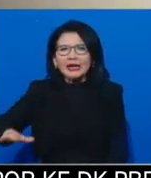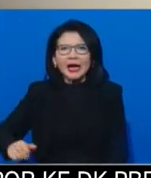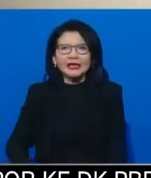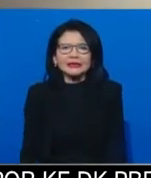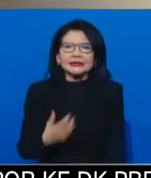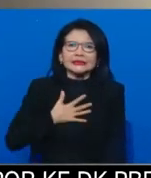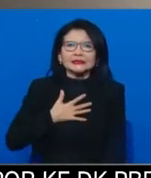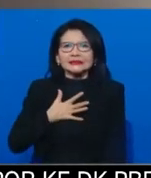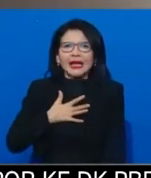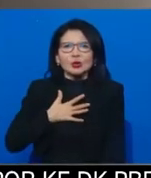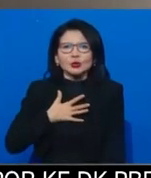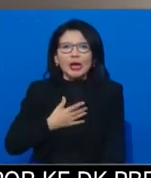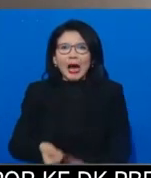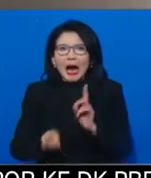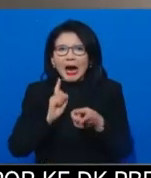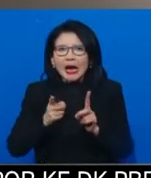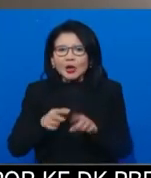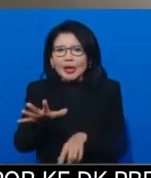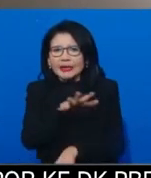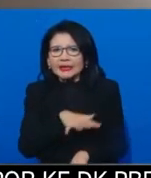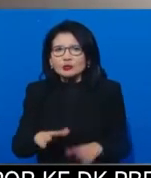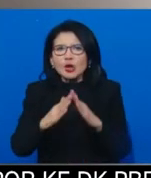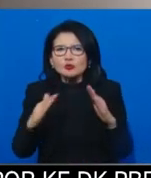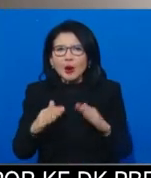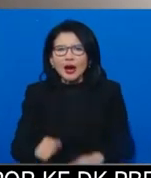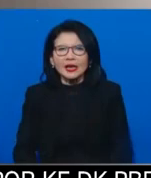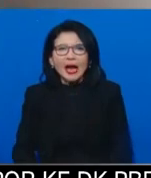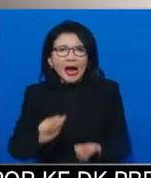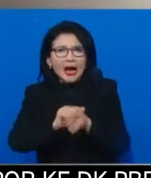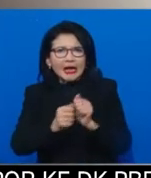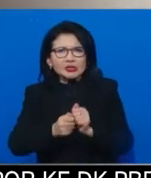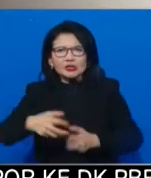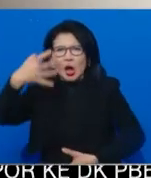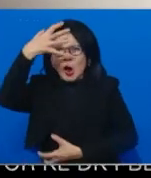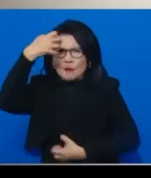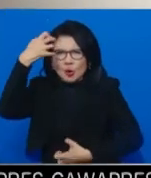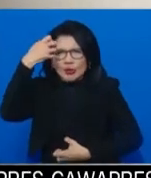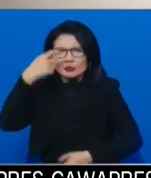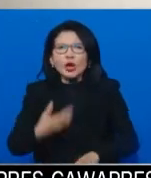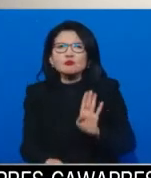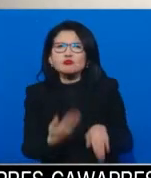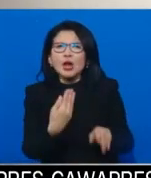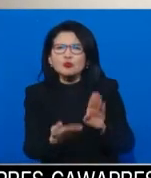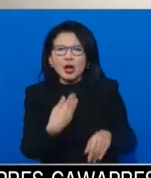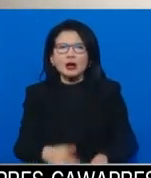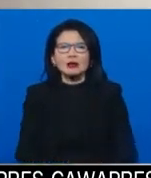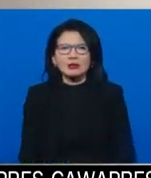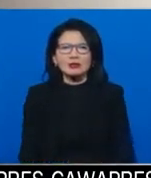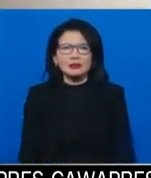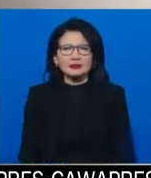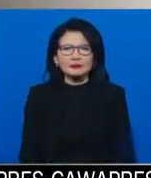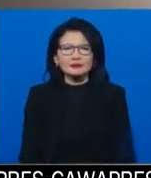merasa khawatir dan takut jika berada di lingkungan rumah, karena kasus monyet liar menyerang warga beberapa kali terjadi.